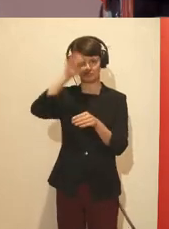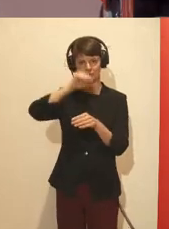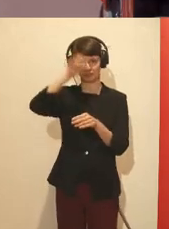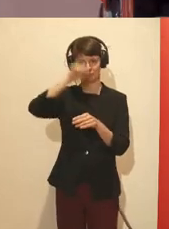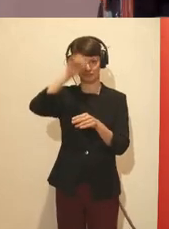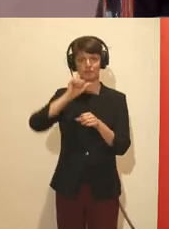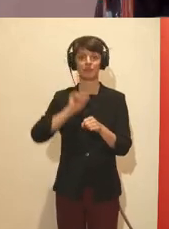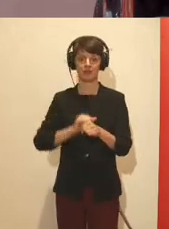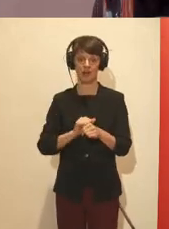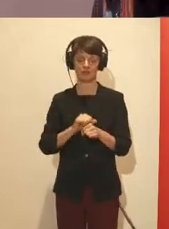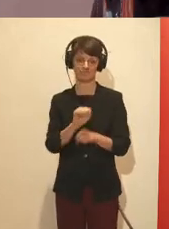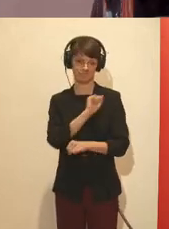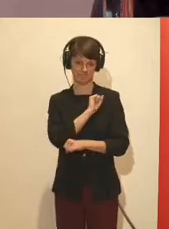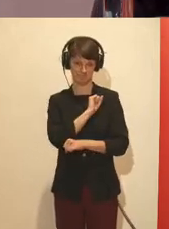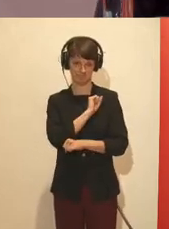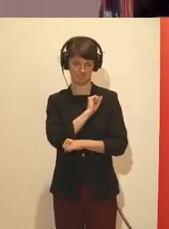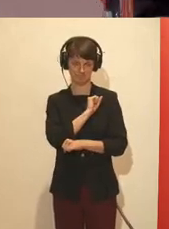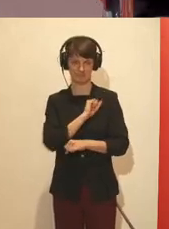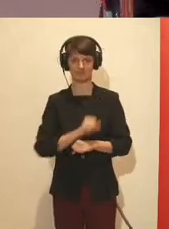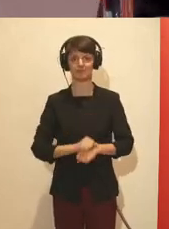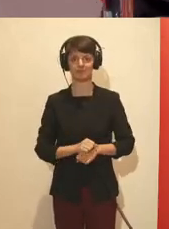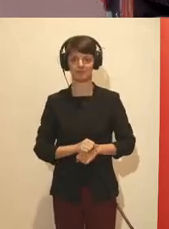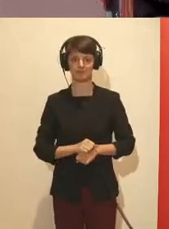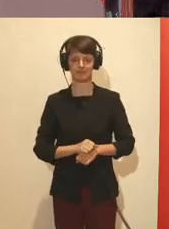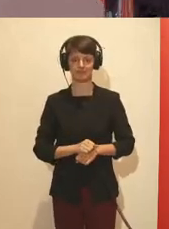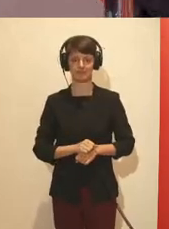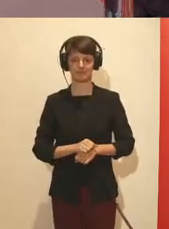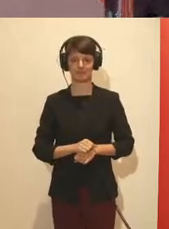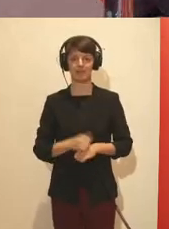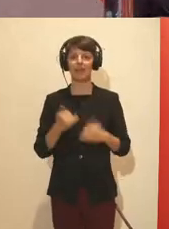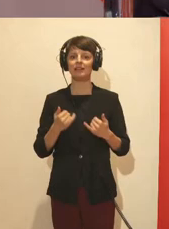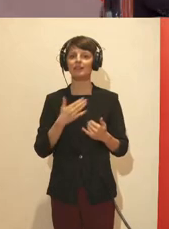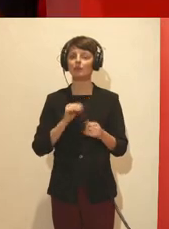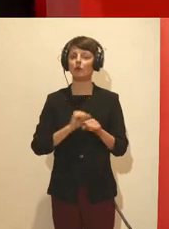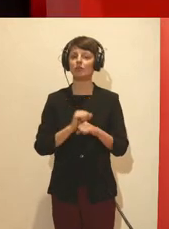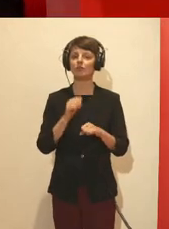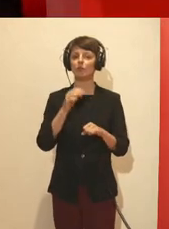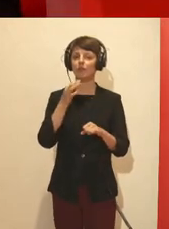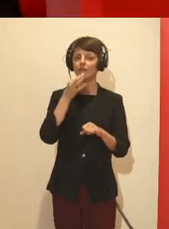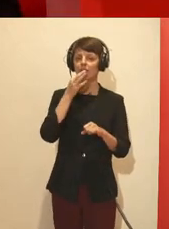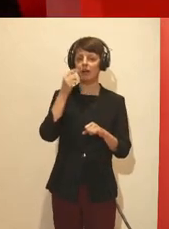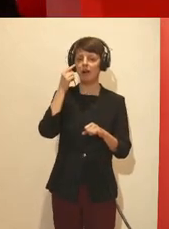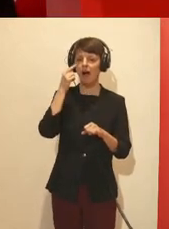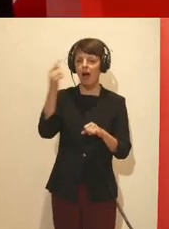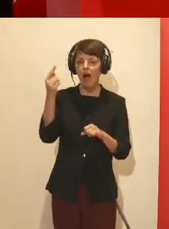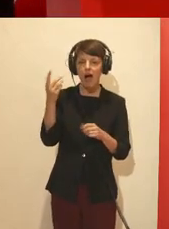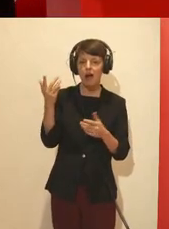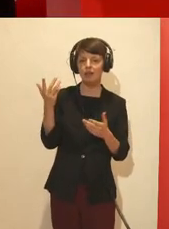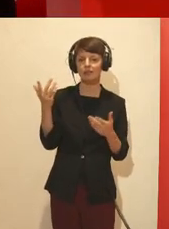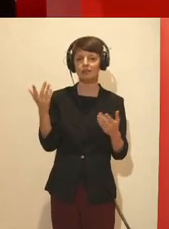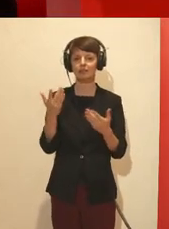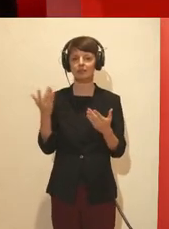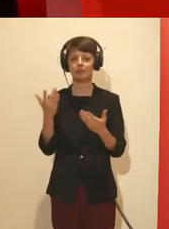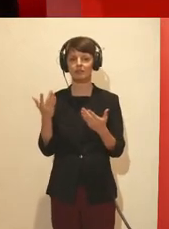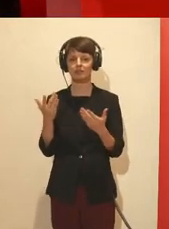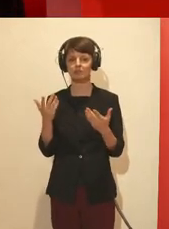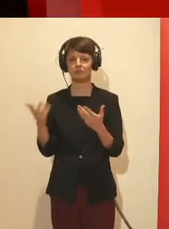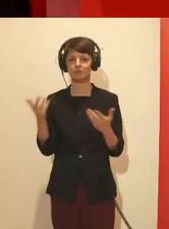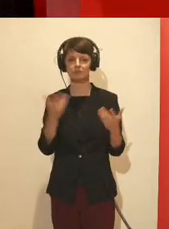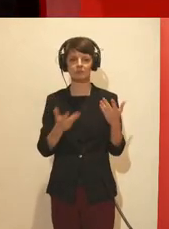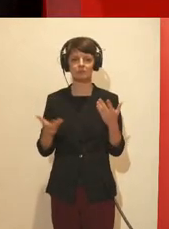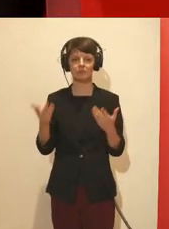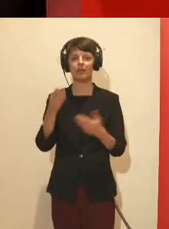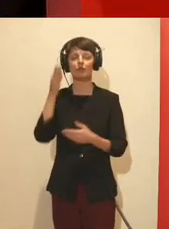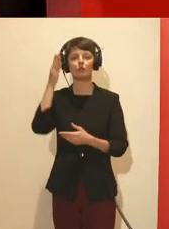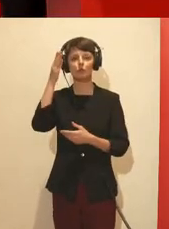weitergeben nach einem nach einem ja ich will nicht sagen rad oder ja doch vielleicht doch ein rat den sie sich gerne von ihm holen würden wie so